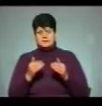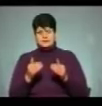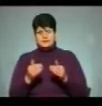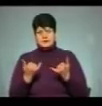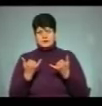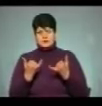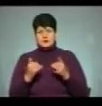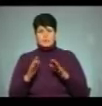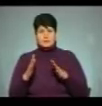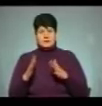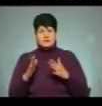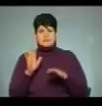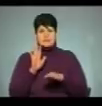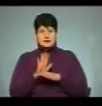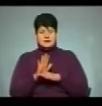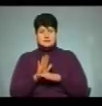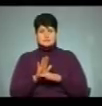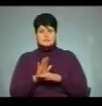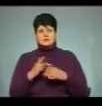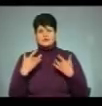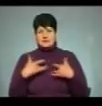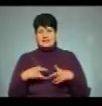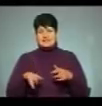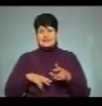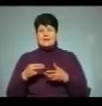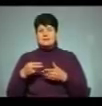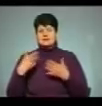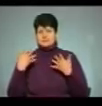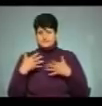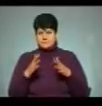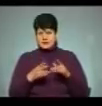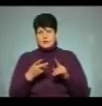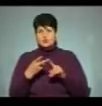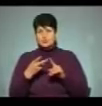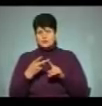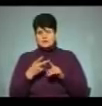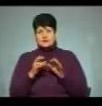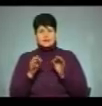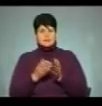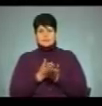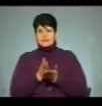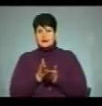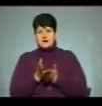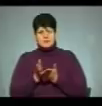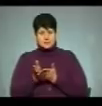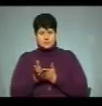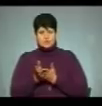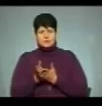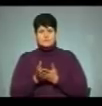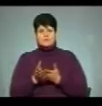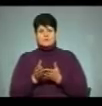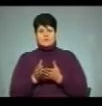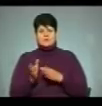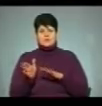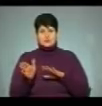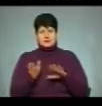момент наказ про звільнення директора підписаний раз. Друге питання стоїть. Знову ж, жодним напрямком ущільнення питання